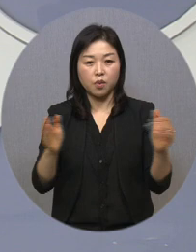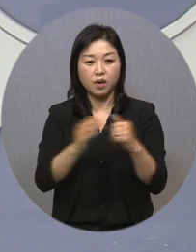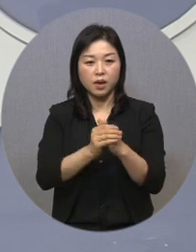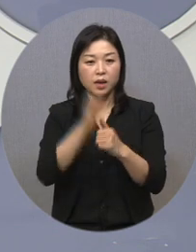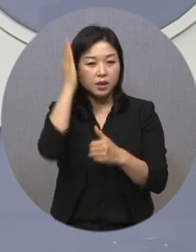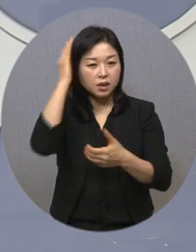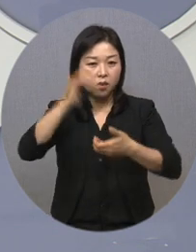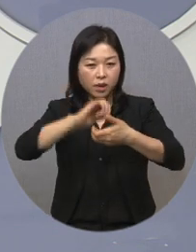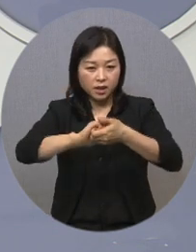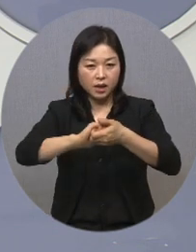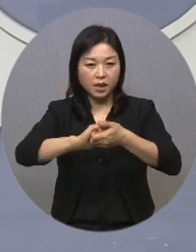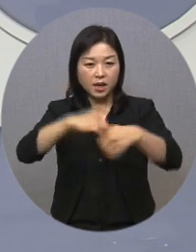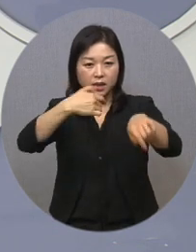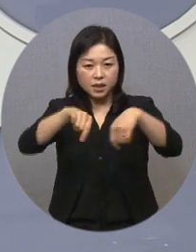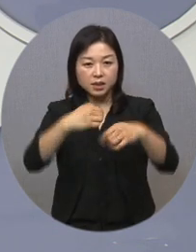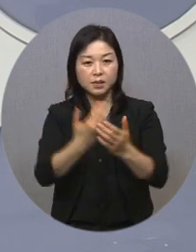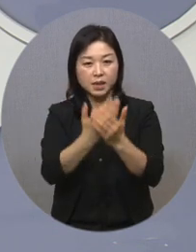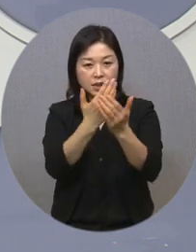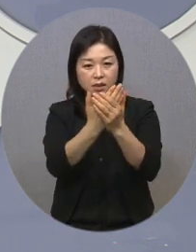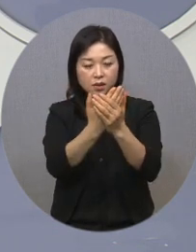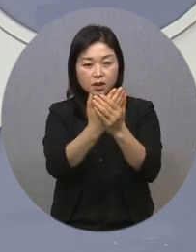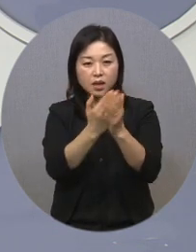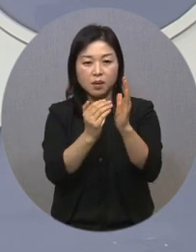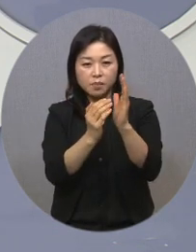자치발전비서관실의 행정관으로다가 근무를 했습니다.